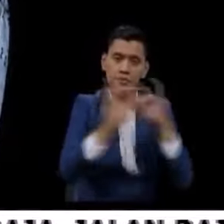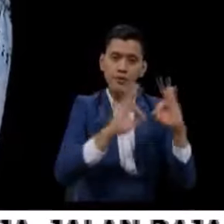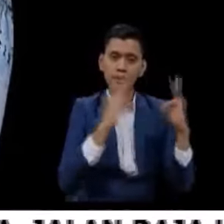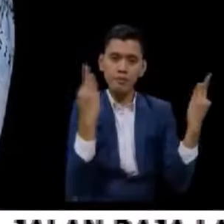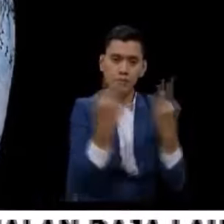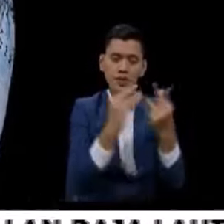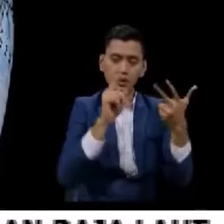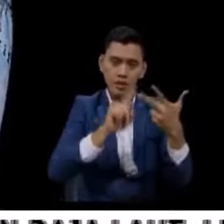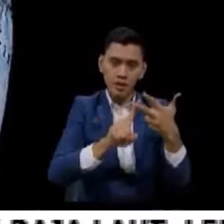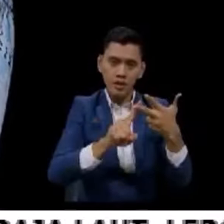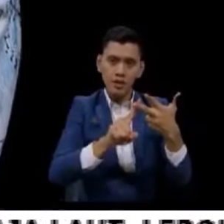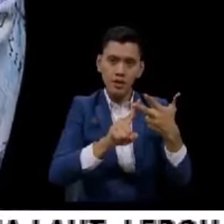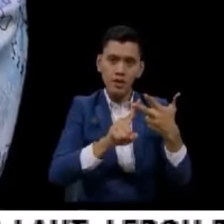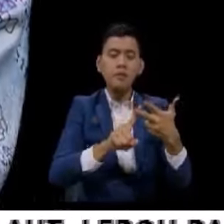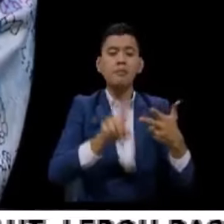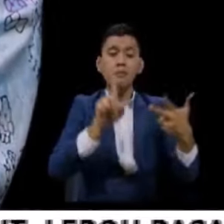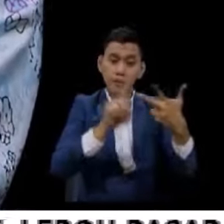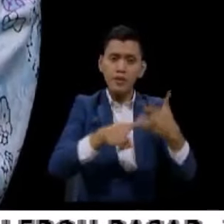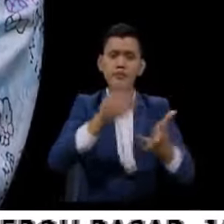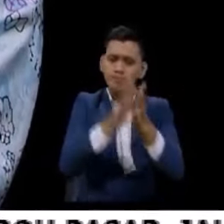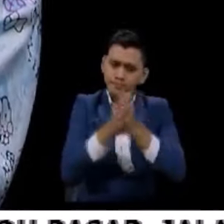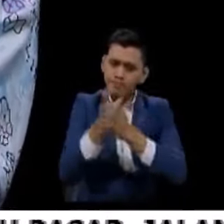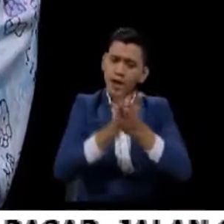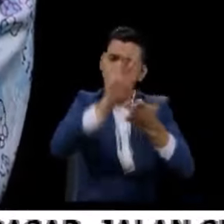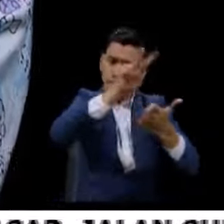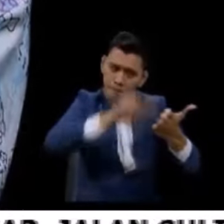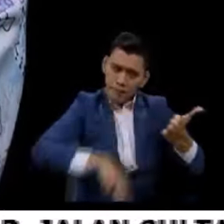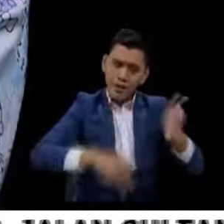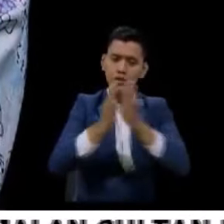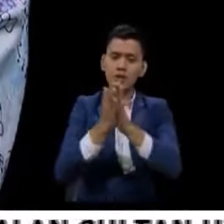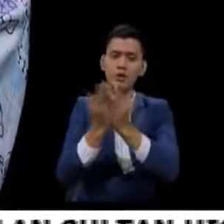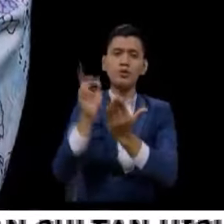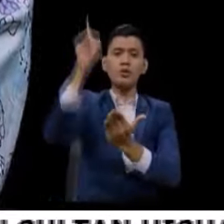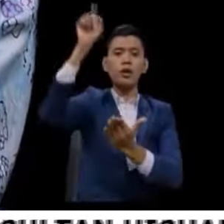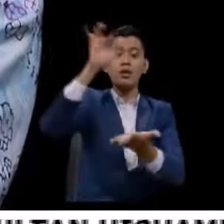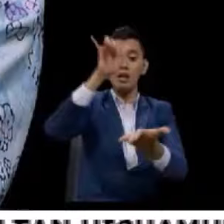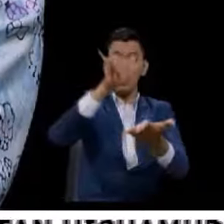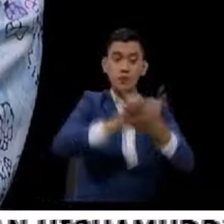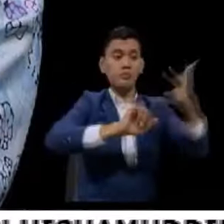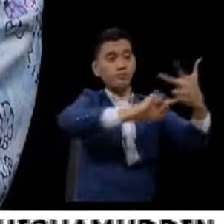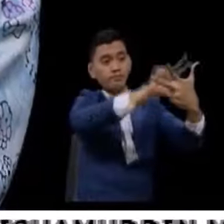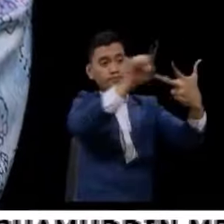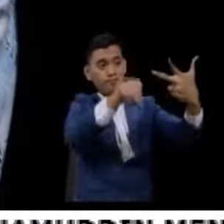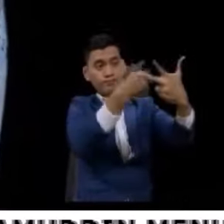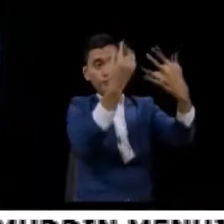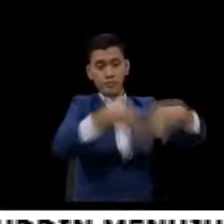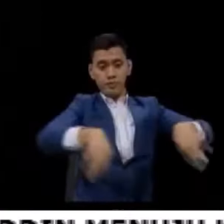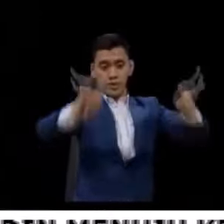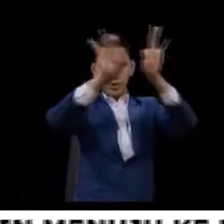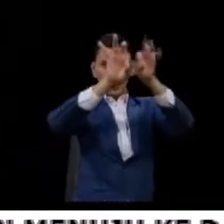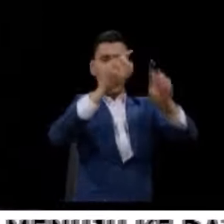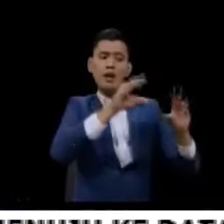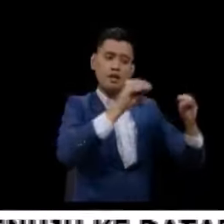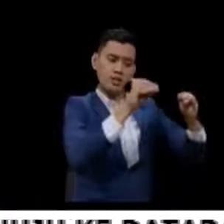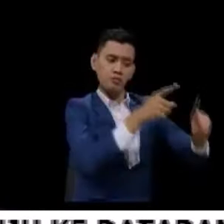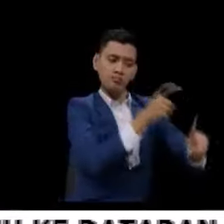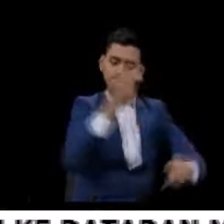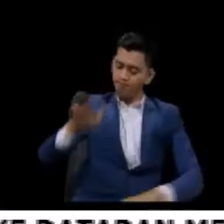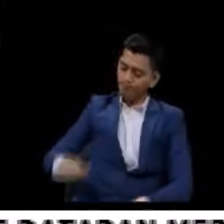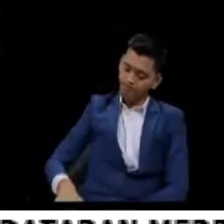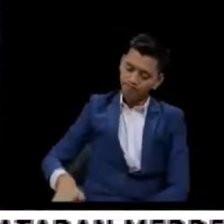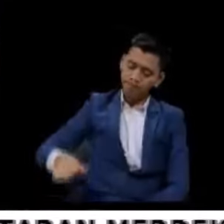dan juga baca dengan Alquran itu yang kita kemudian aktif mithras kita diperkecil lagi itu batu kecil